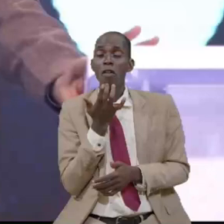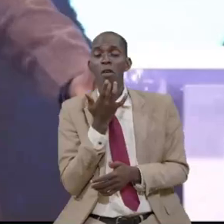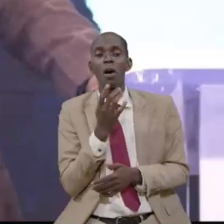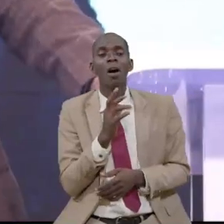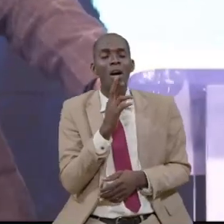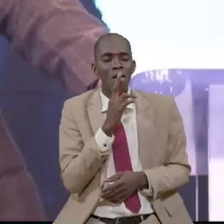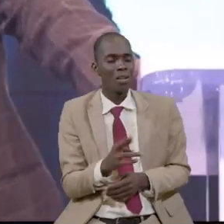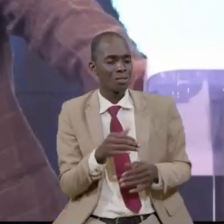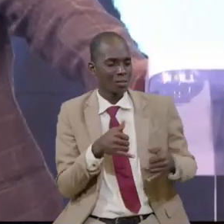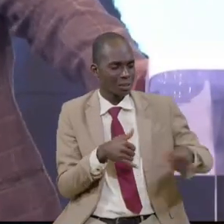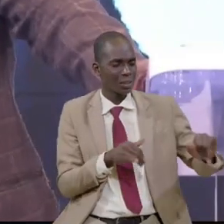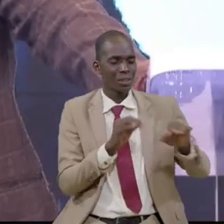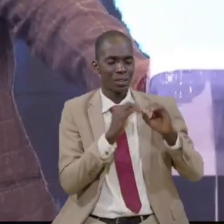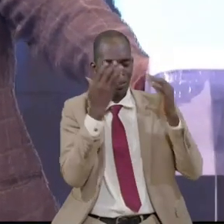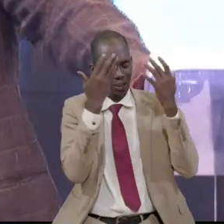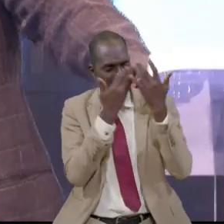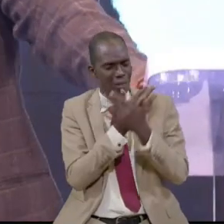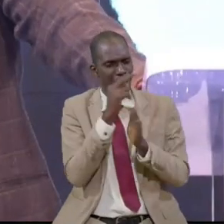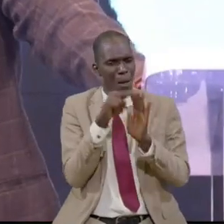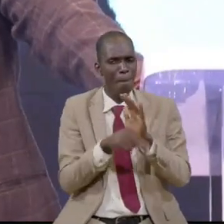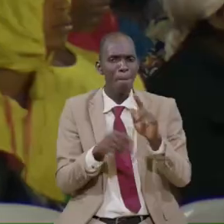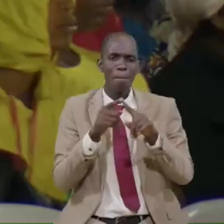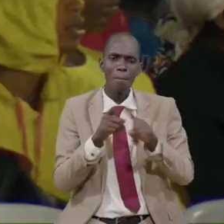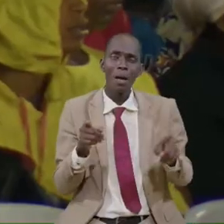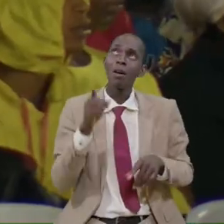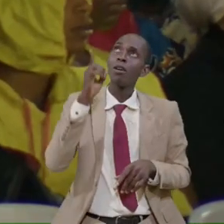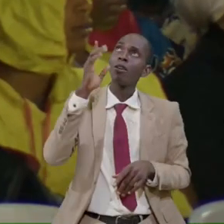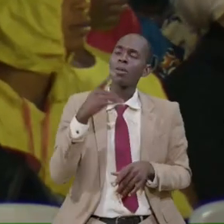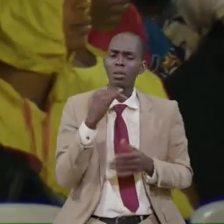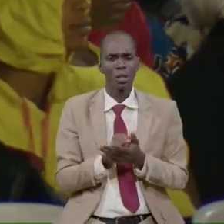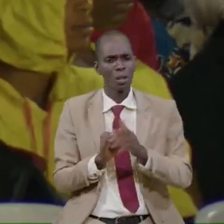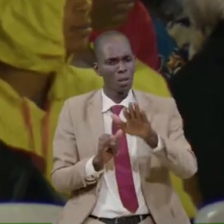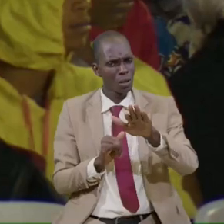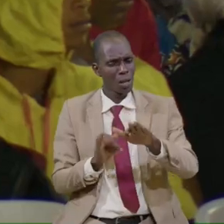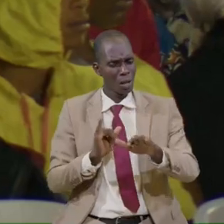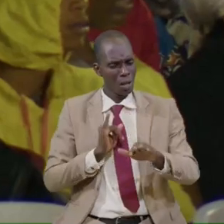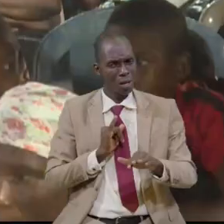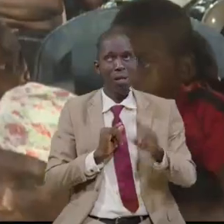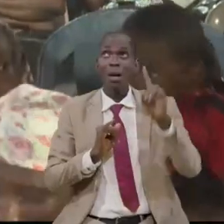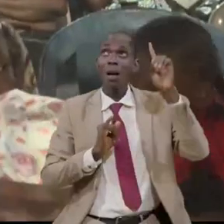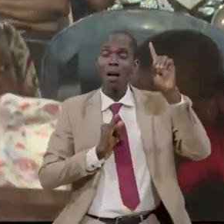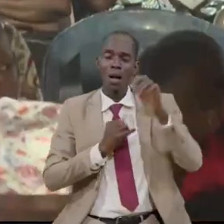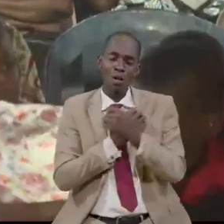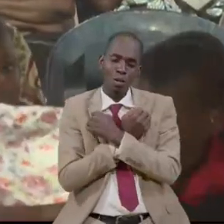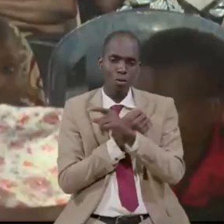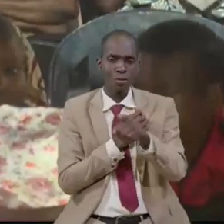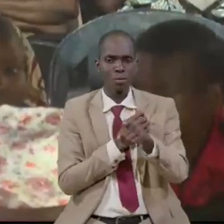sont encore dans les ténèbres. Mais Dieu a dit, je t'aime. Dieu vous